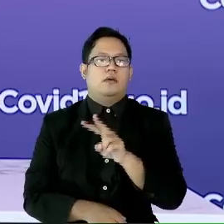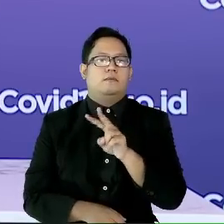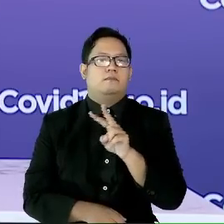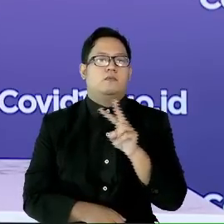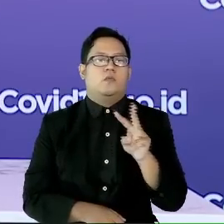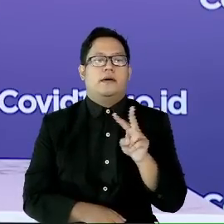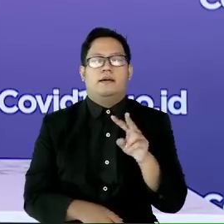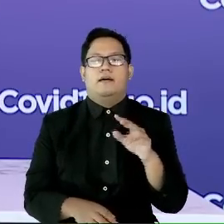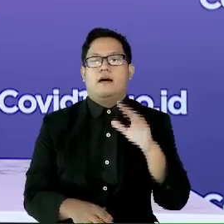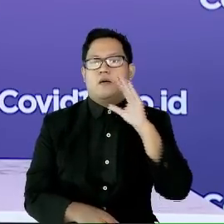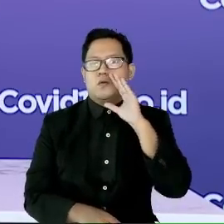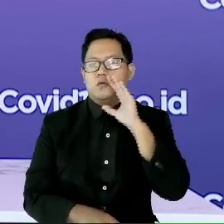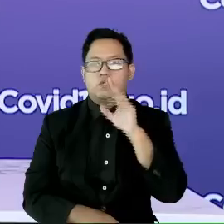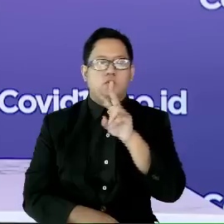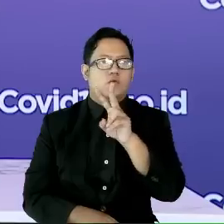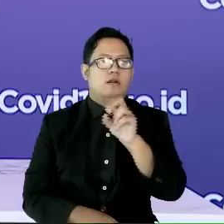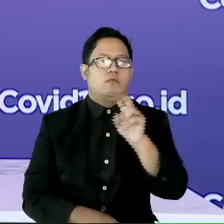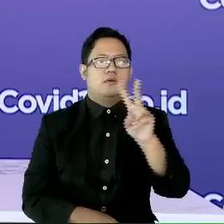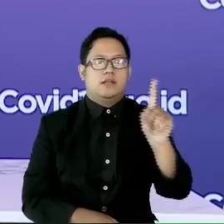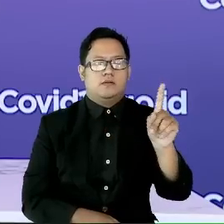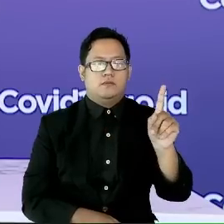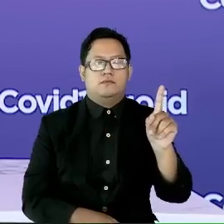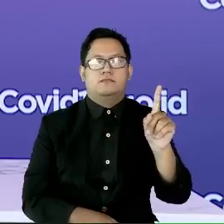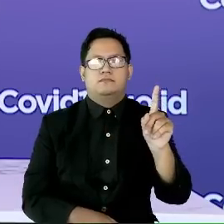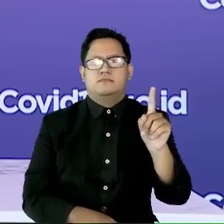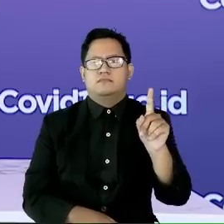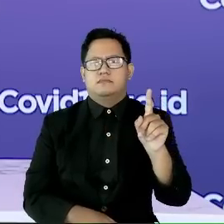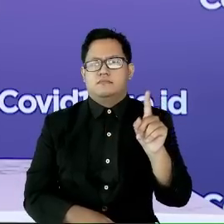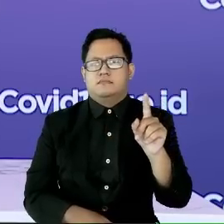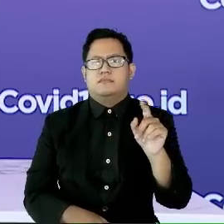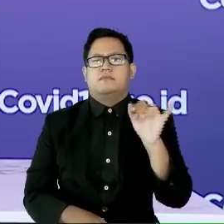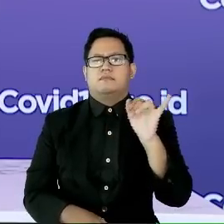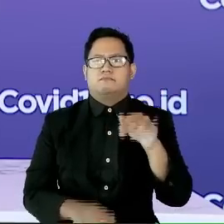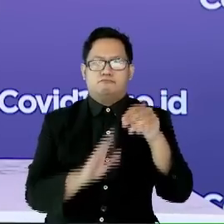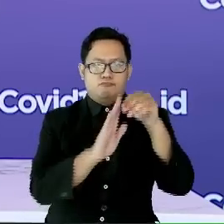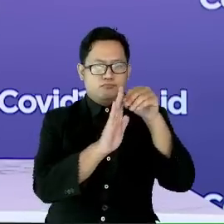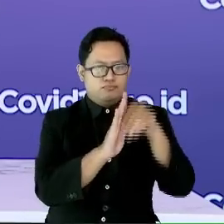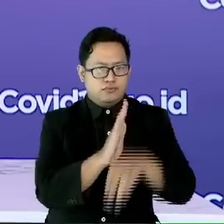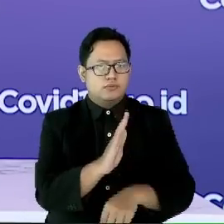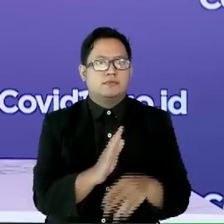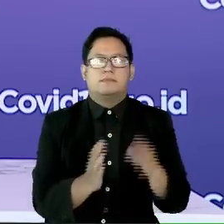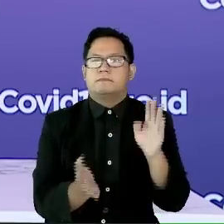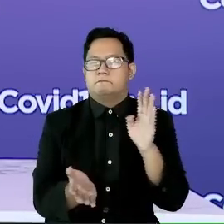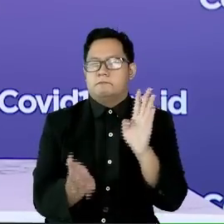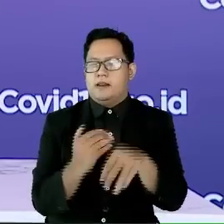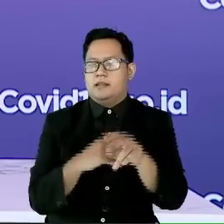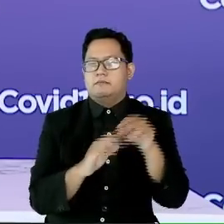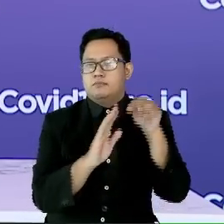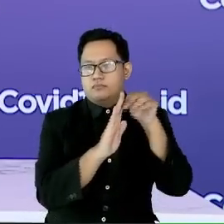Agustus 2021 kembali mengalami penurunan, yaitu dari yang sebelumnya